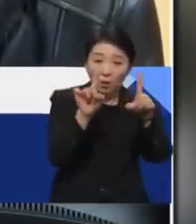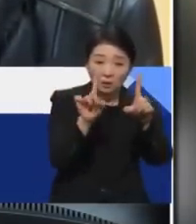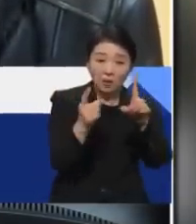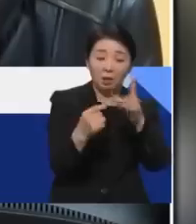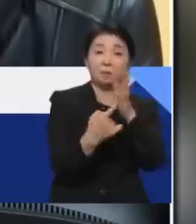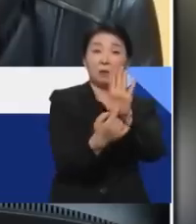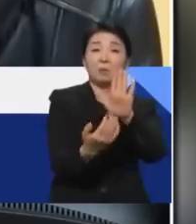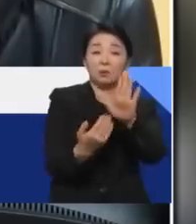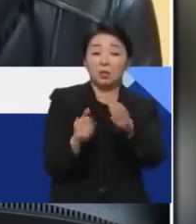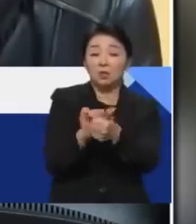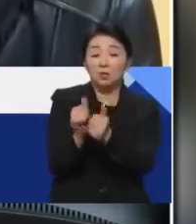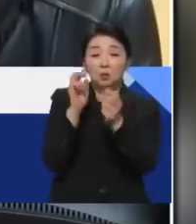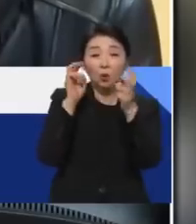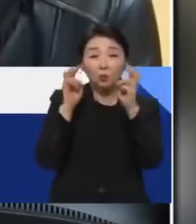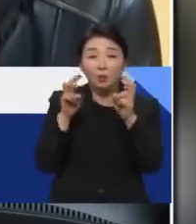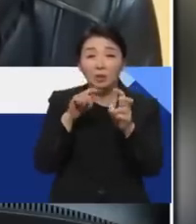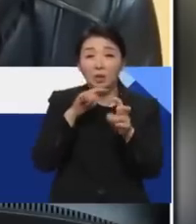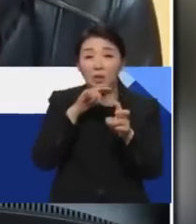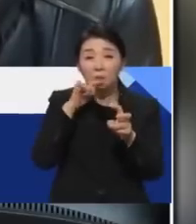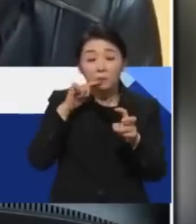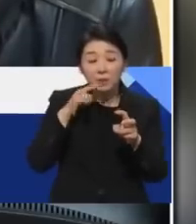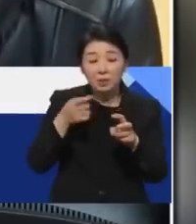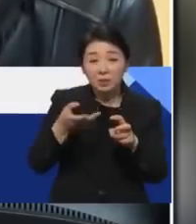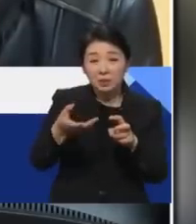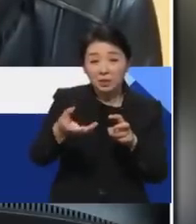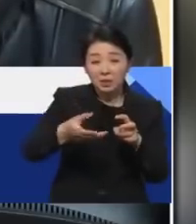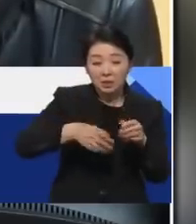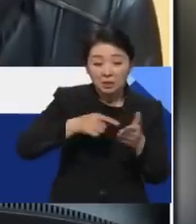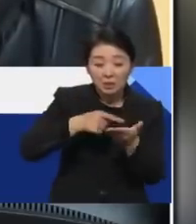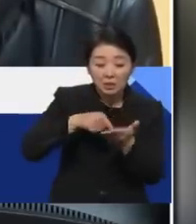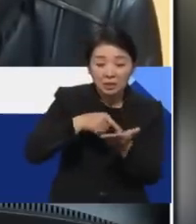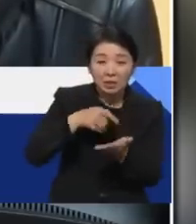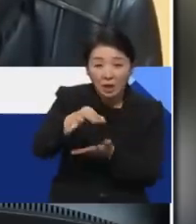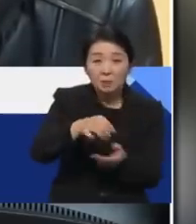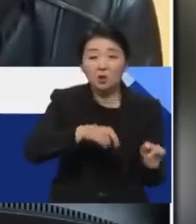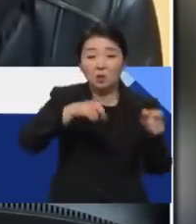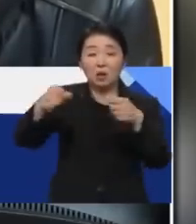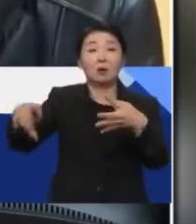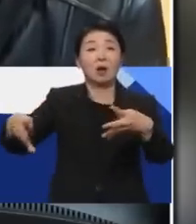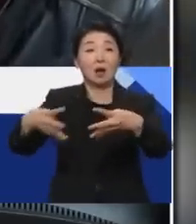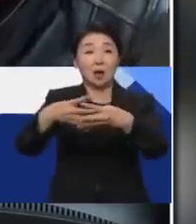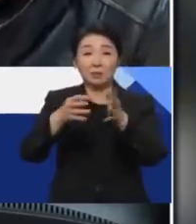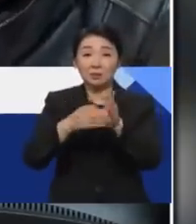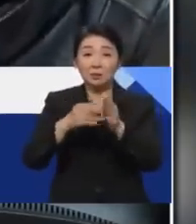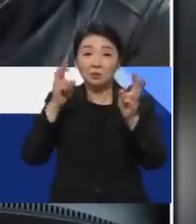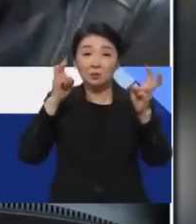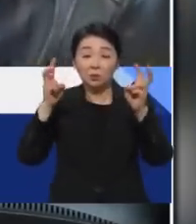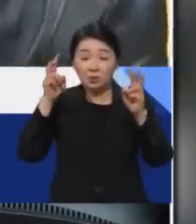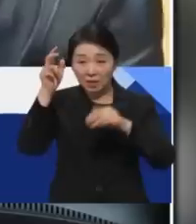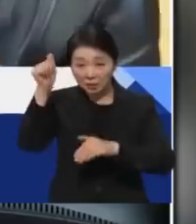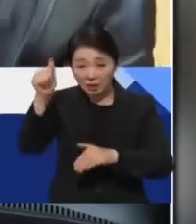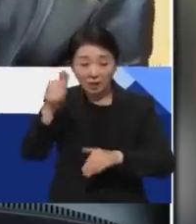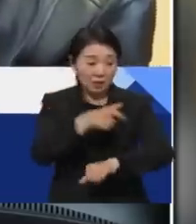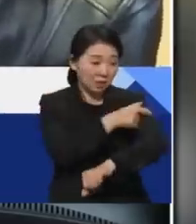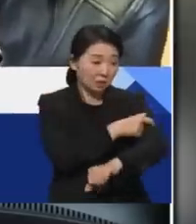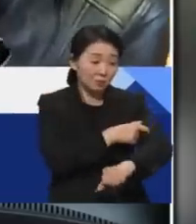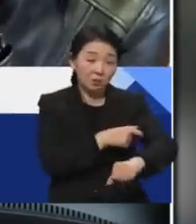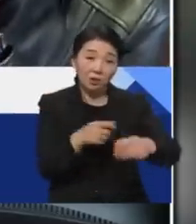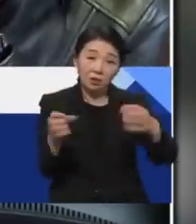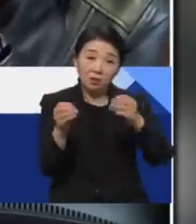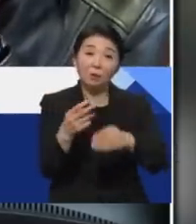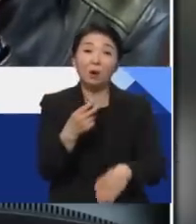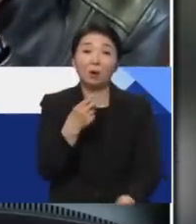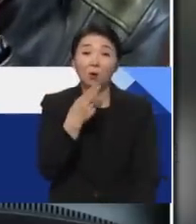증권회사하고 그 빚을 갚는 걸 연장하기로 합의가 된 상태였습니다. 그러니까 그 회사 사장과 임직원들하고 얘기를 하지